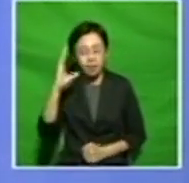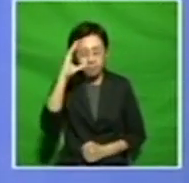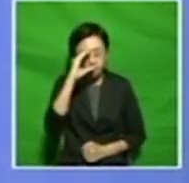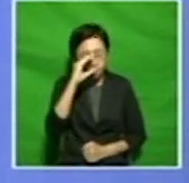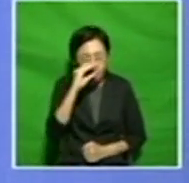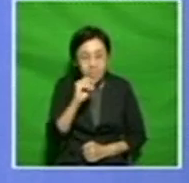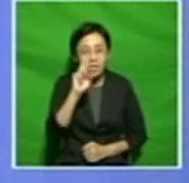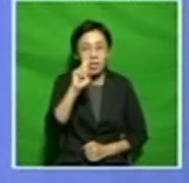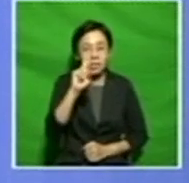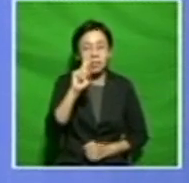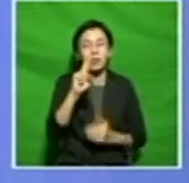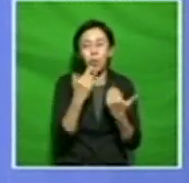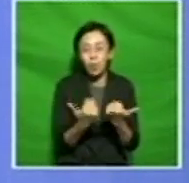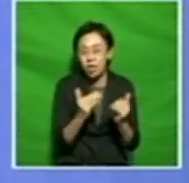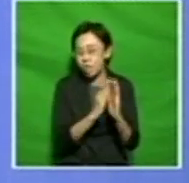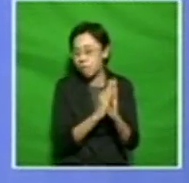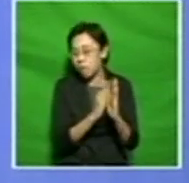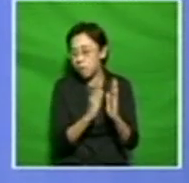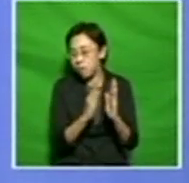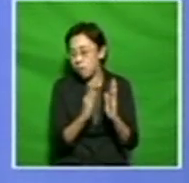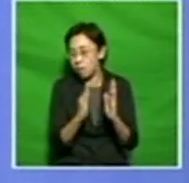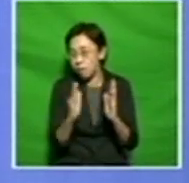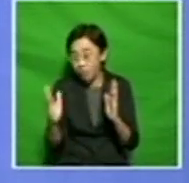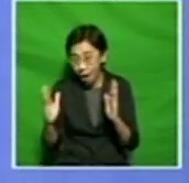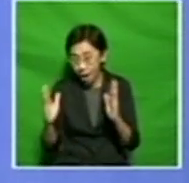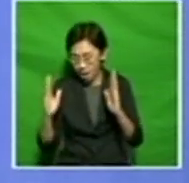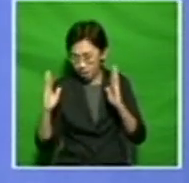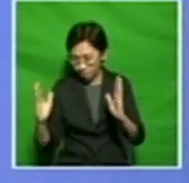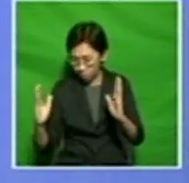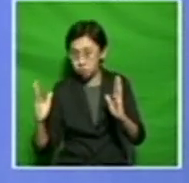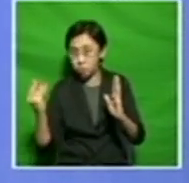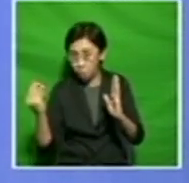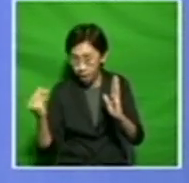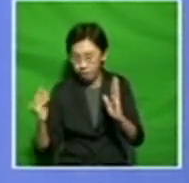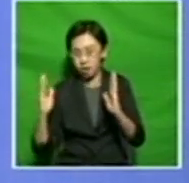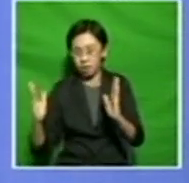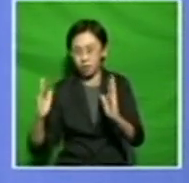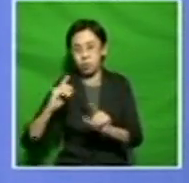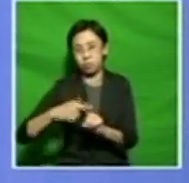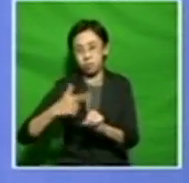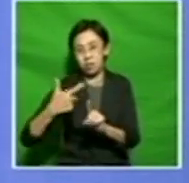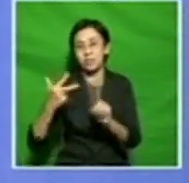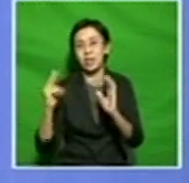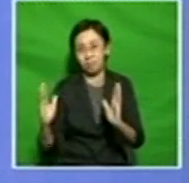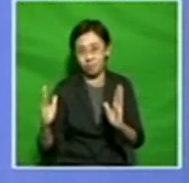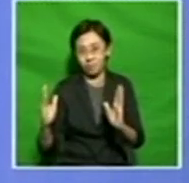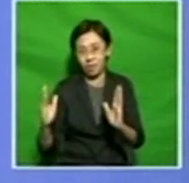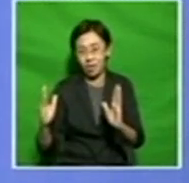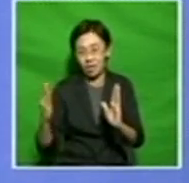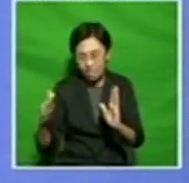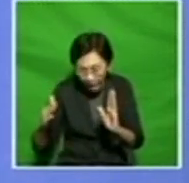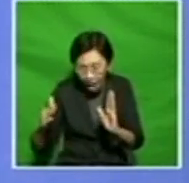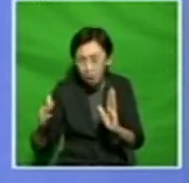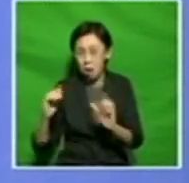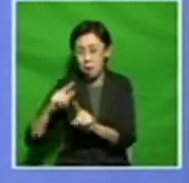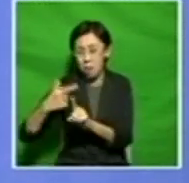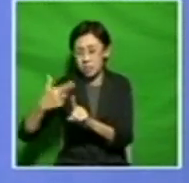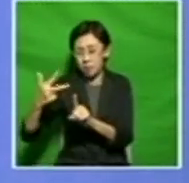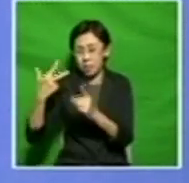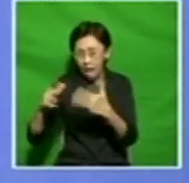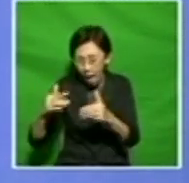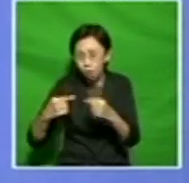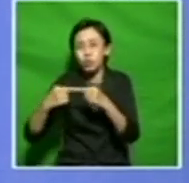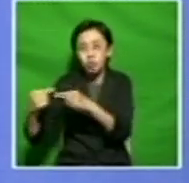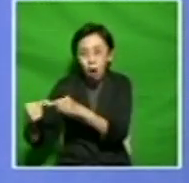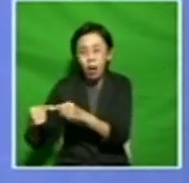ไปและประกาศได้แต่ละครั้งมีกำหนดเวลาไม่เกิน3เดือนแล้วก็มาขยายเวลาต่ออายุเอาอีกที